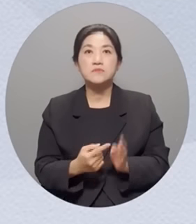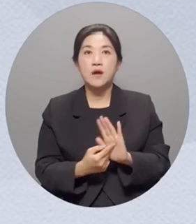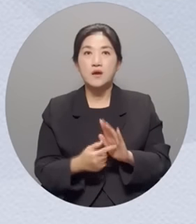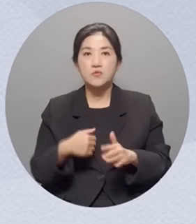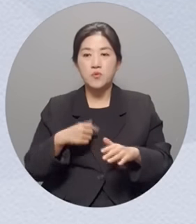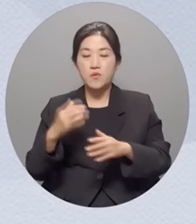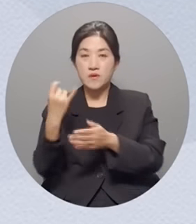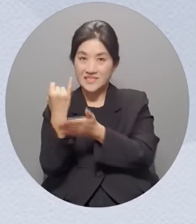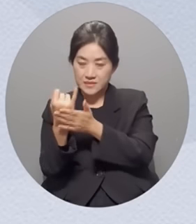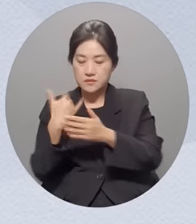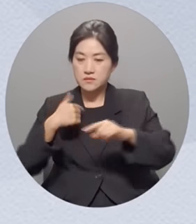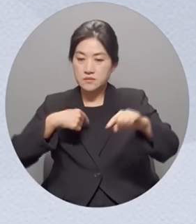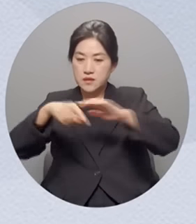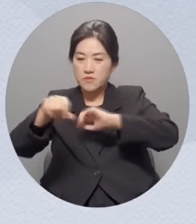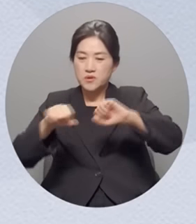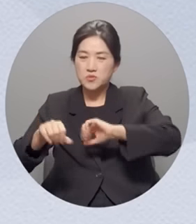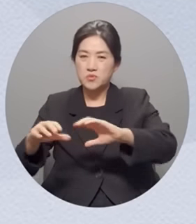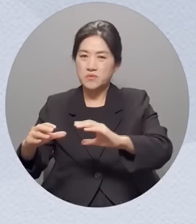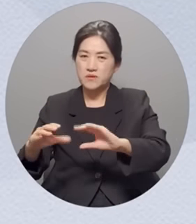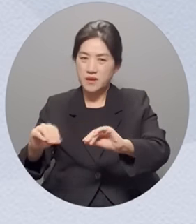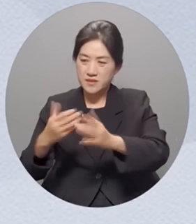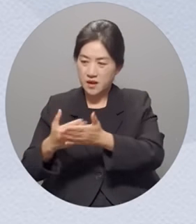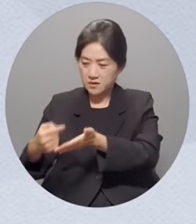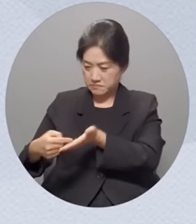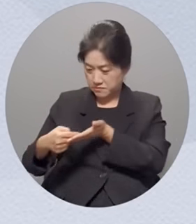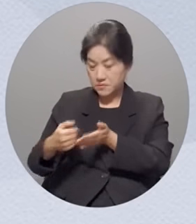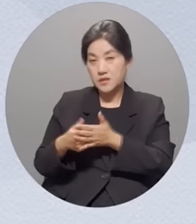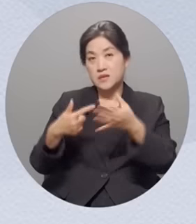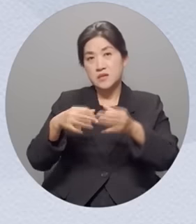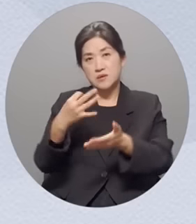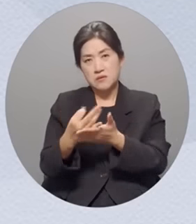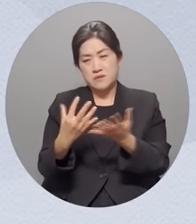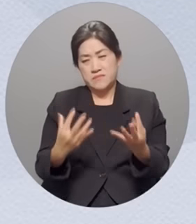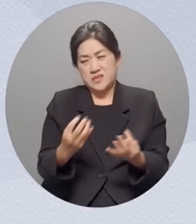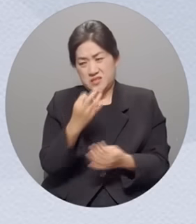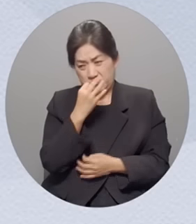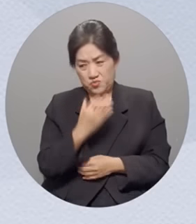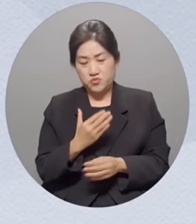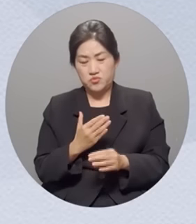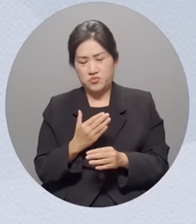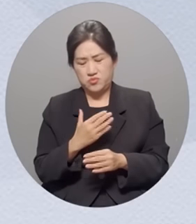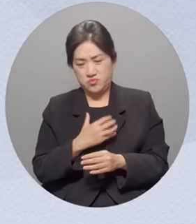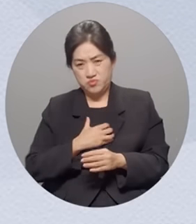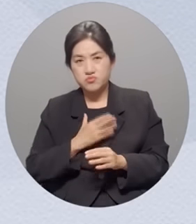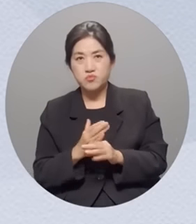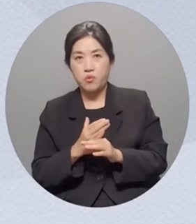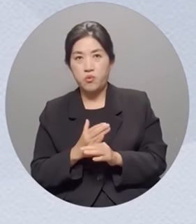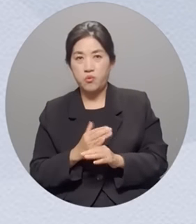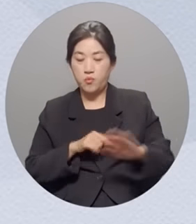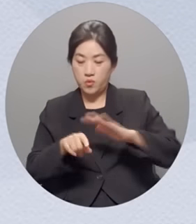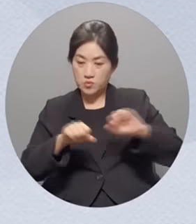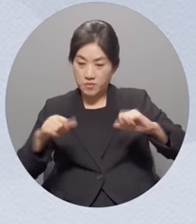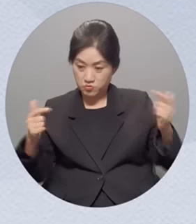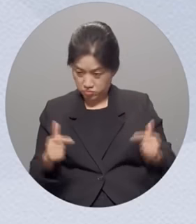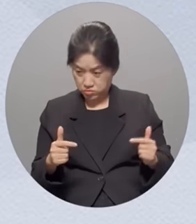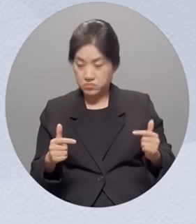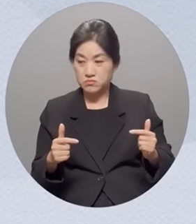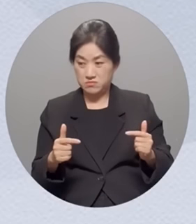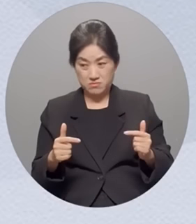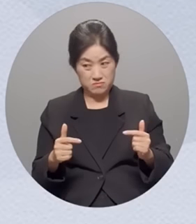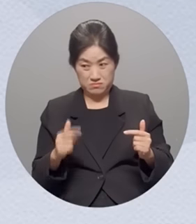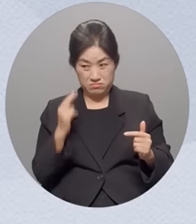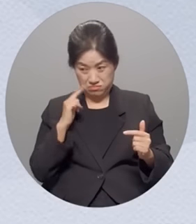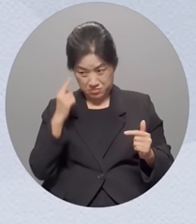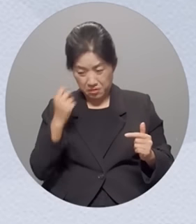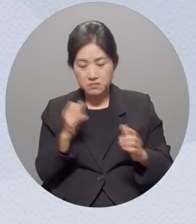활동을 중단해 달라는 요청에 대해선 김여사가 많이 힘들어하고 있고 활동을 많이 줄였는데 그것도 지나치다면